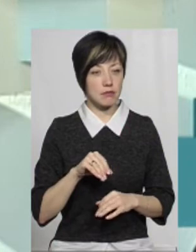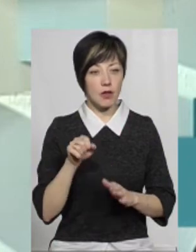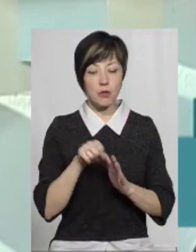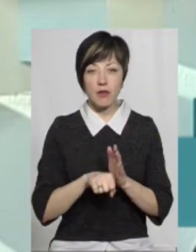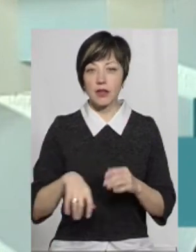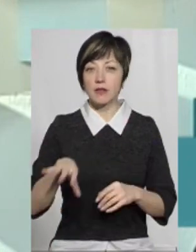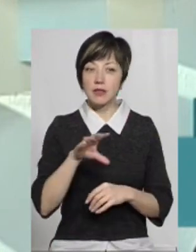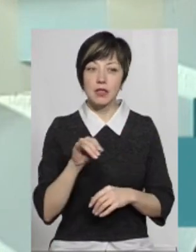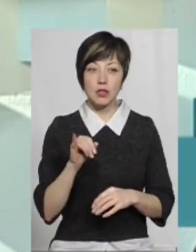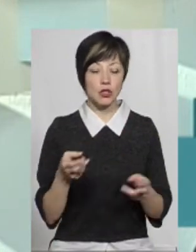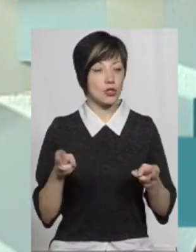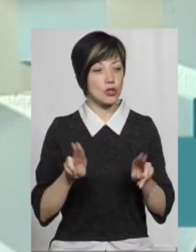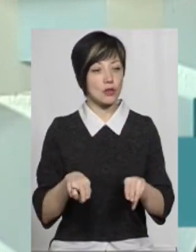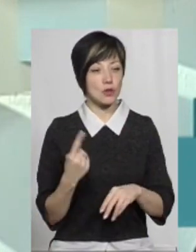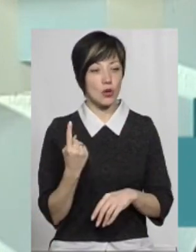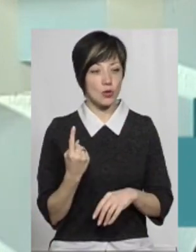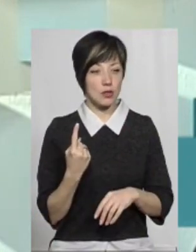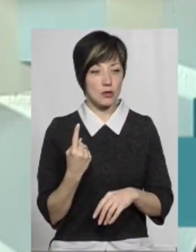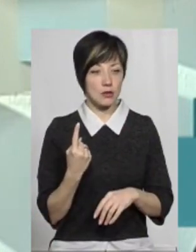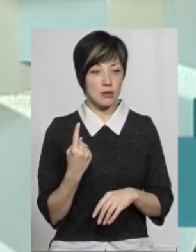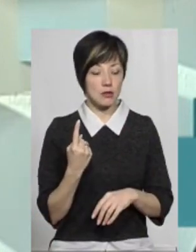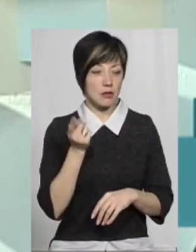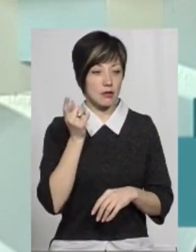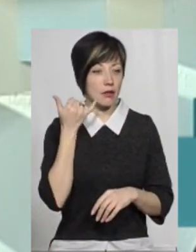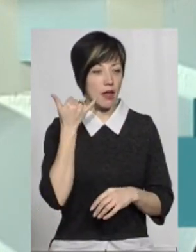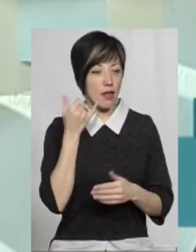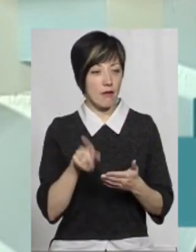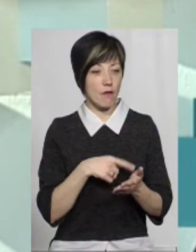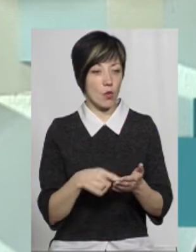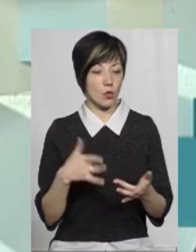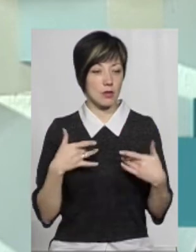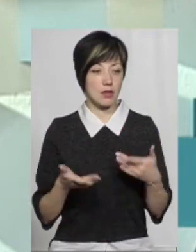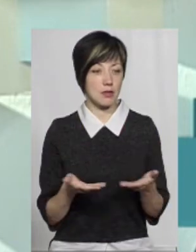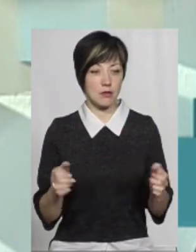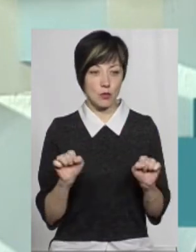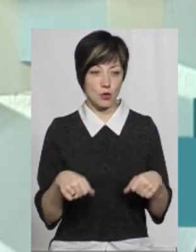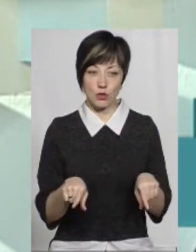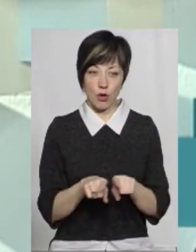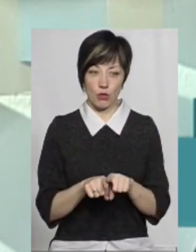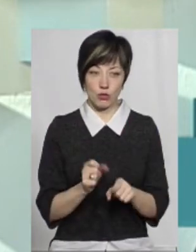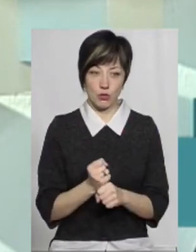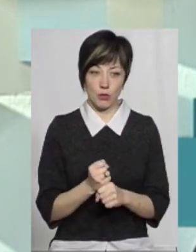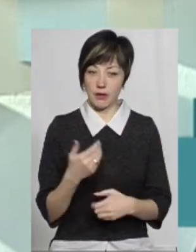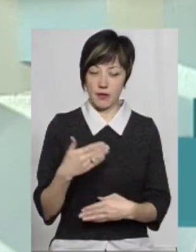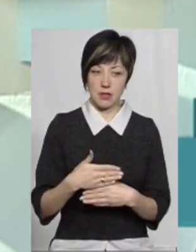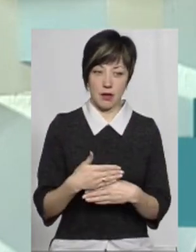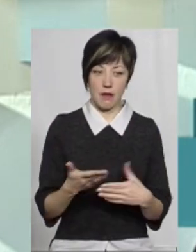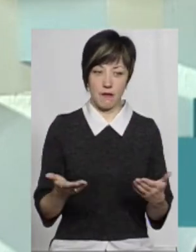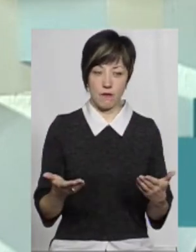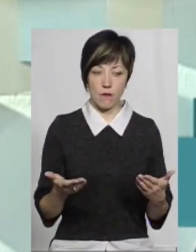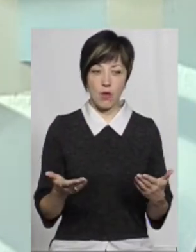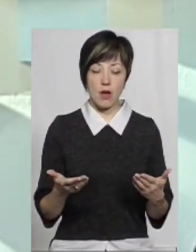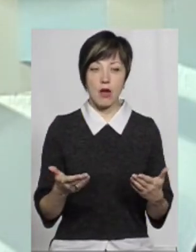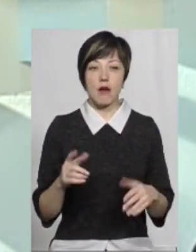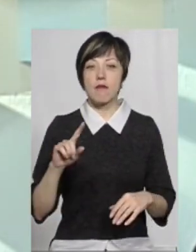Вбивати всіх, і лишився один телефон на сцені. Можна зробити і таку виставу. Там в